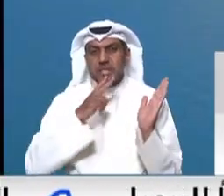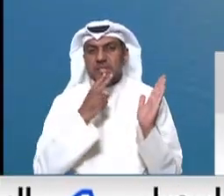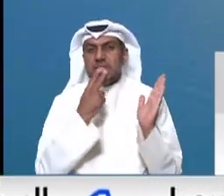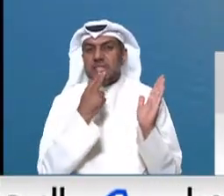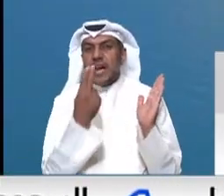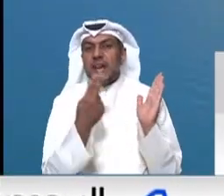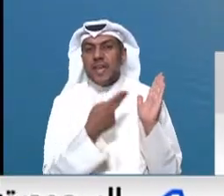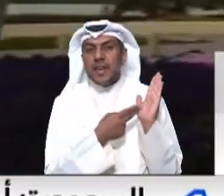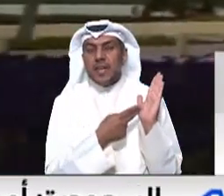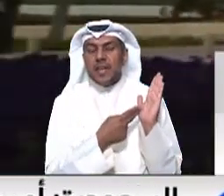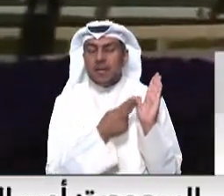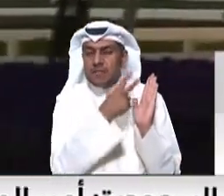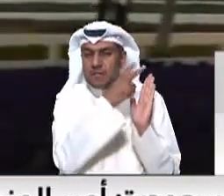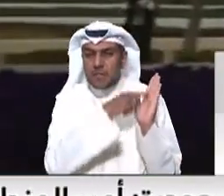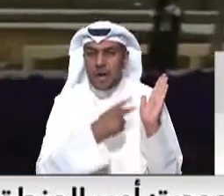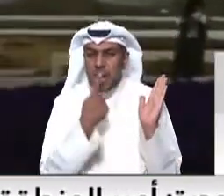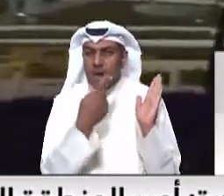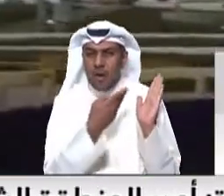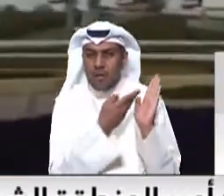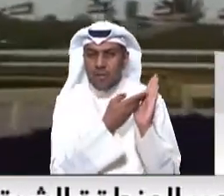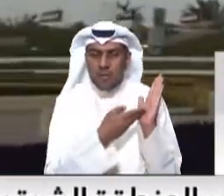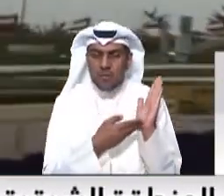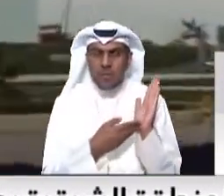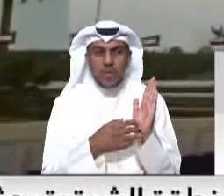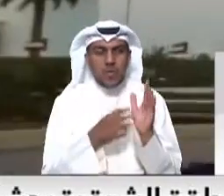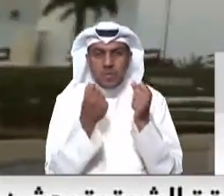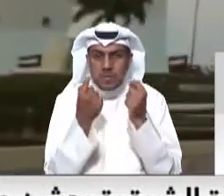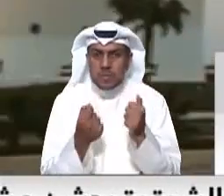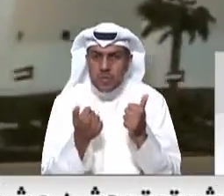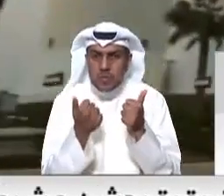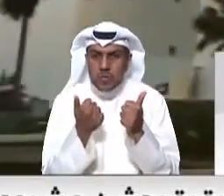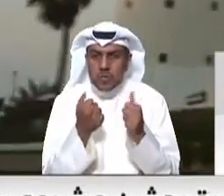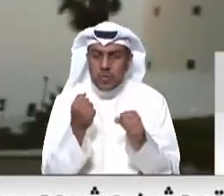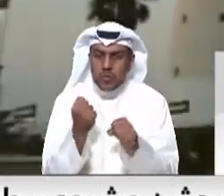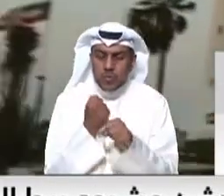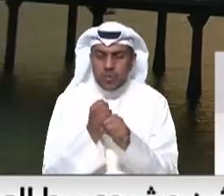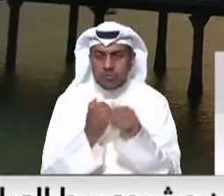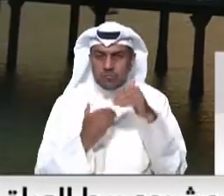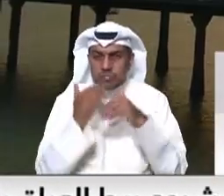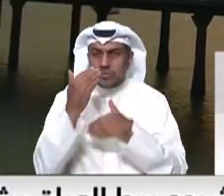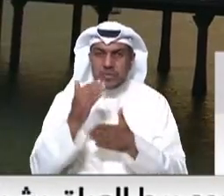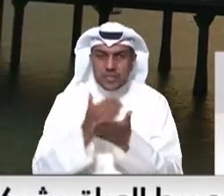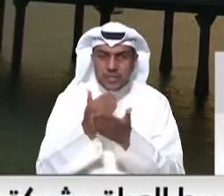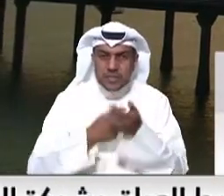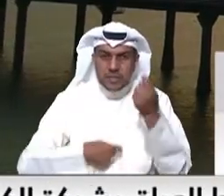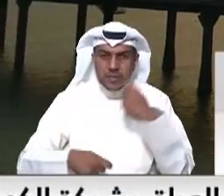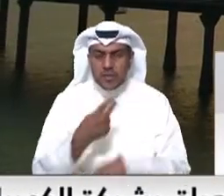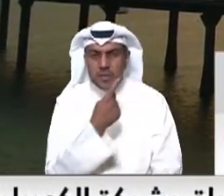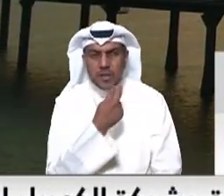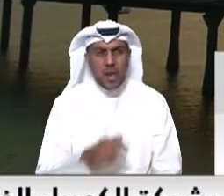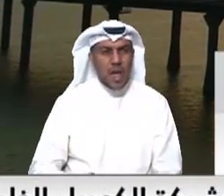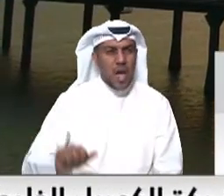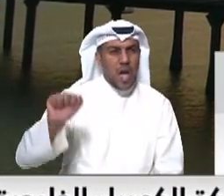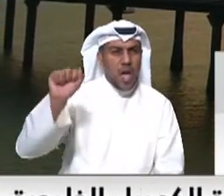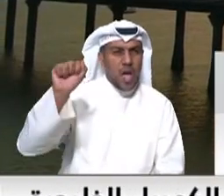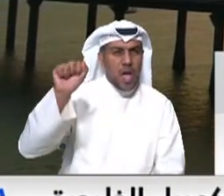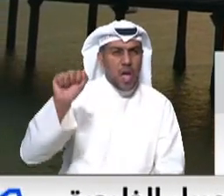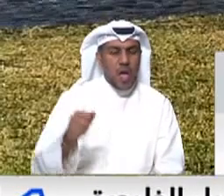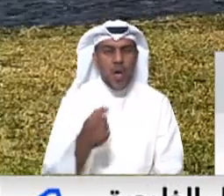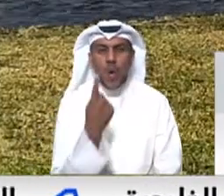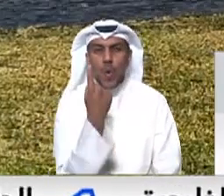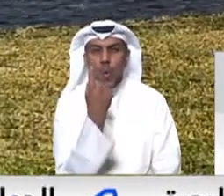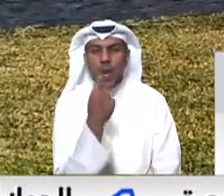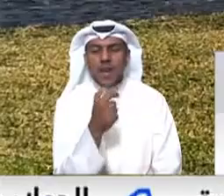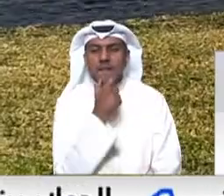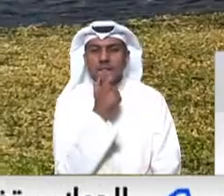الائتماني للكويت فوق مستوى A1 في حال تحسن آفاق التنويع المالي والاقتصادي بعيدا عن النفط، لافتا إلى أن أي